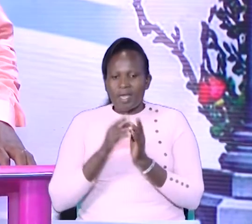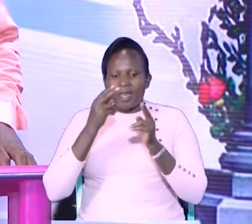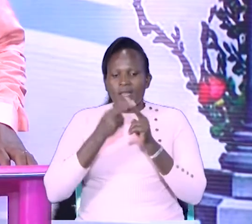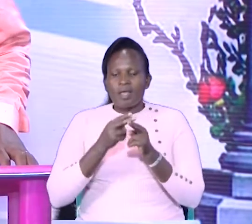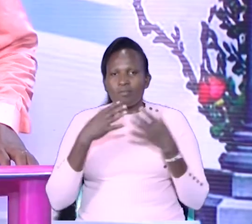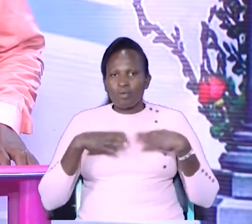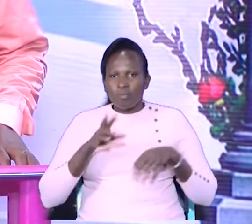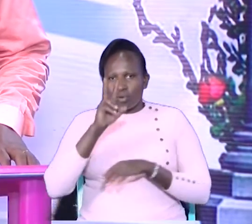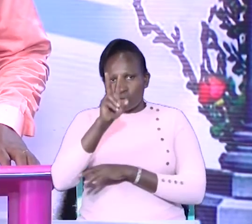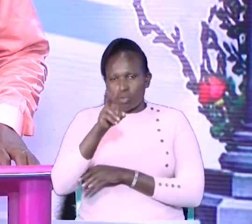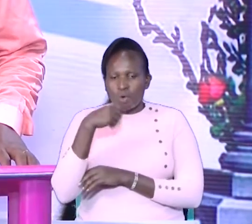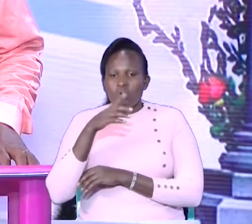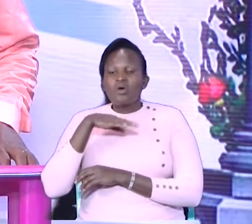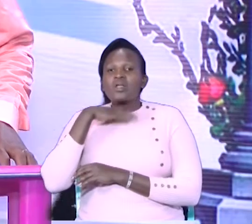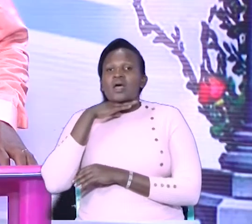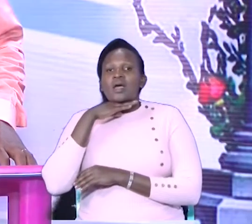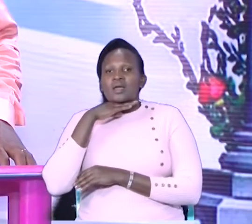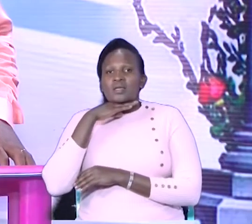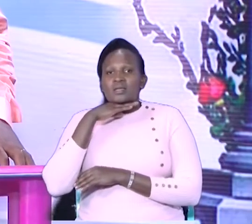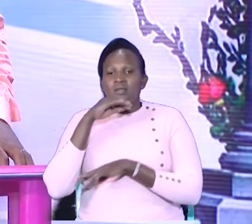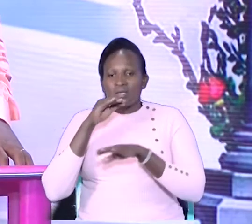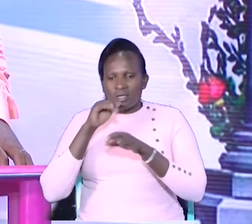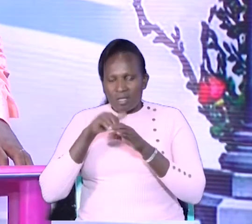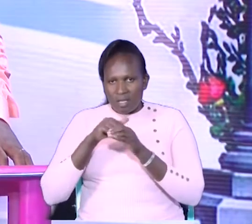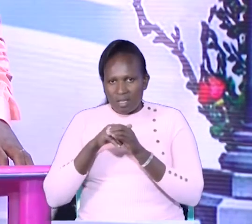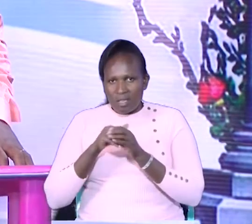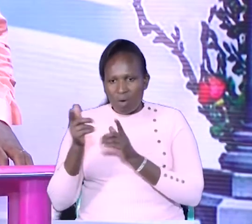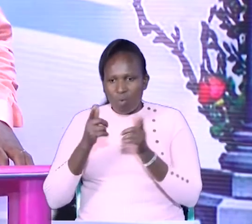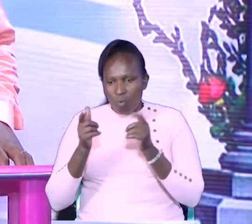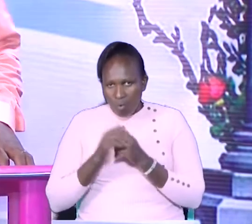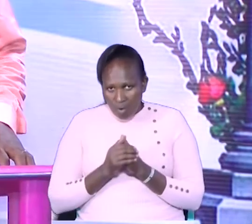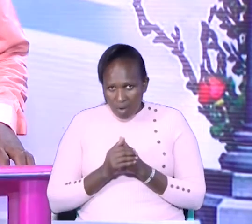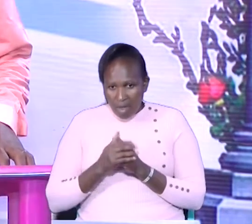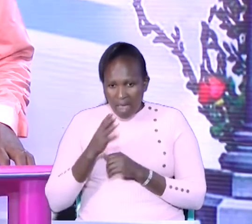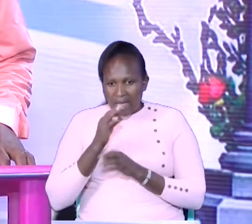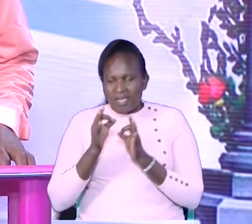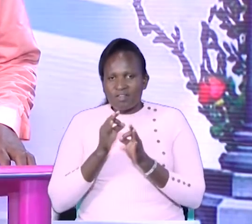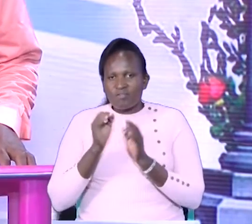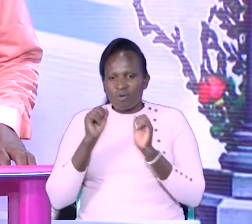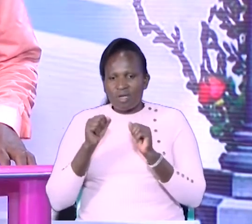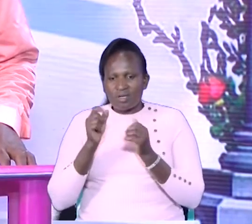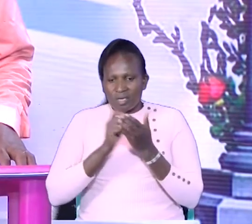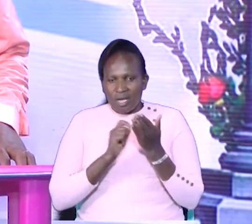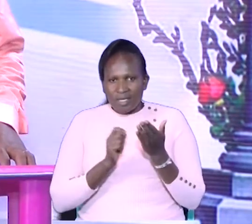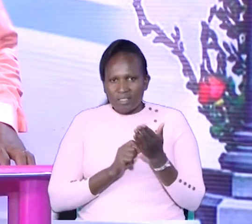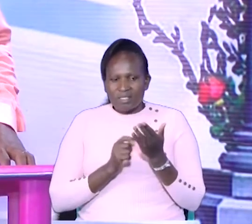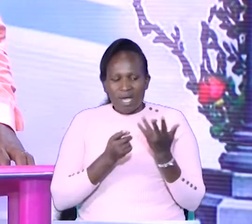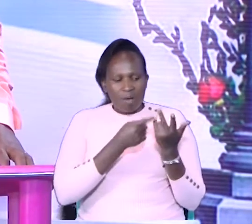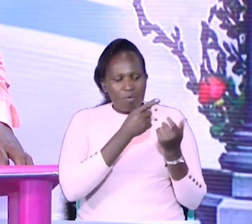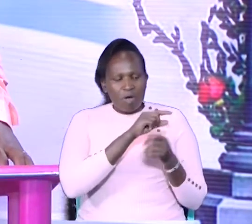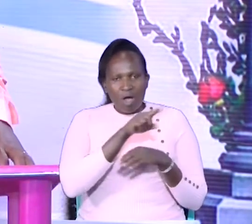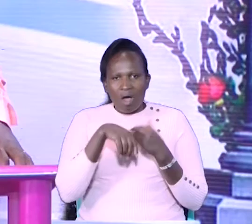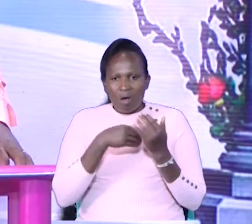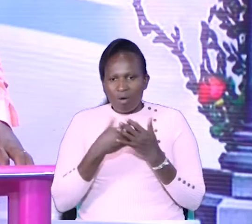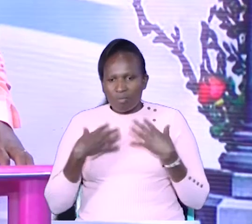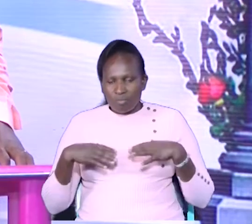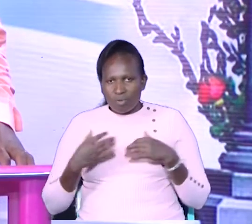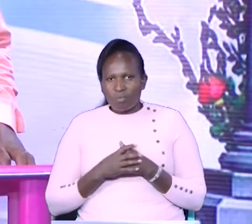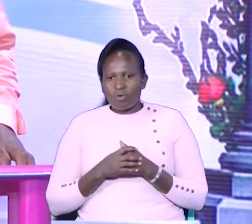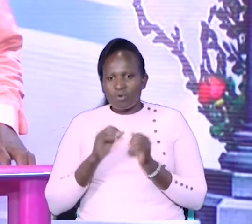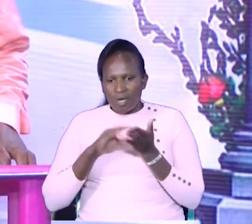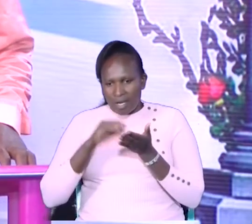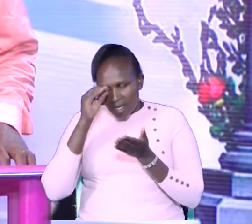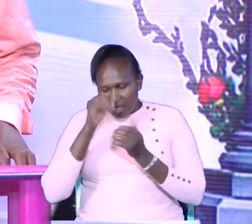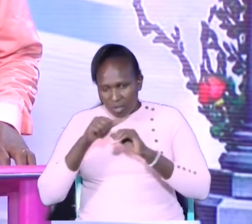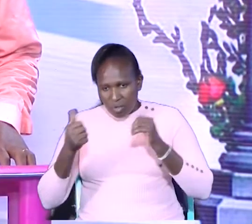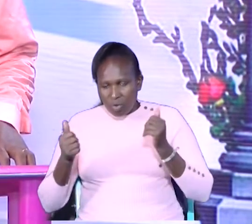name 2 people who died in the battle. Na kama uliweza kuandika kati ya hawa watu, na tuweza kufundishwa tu